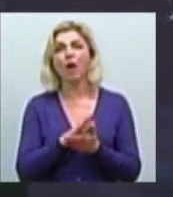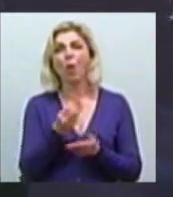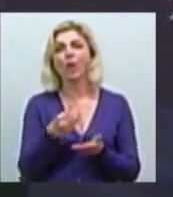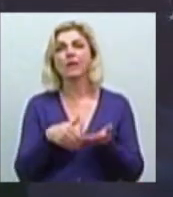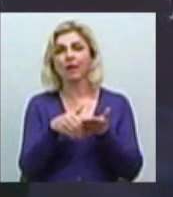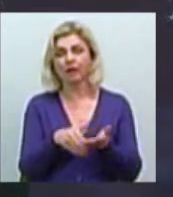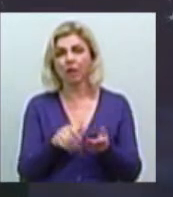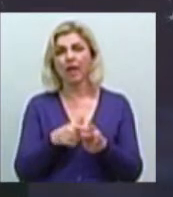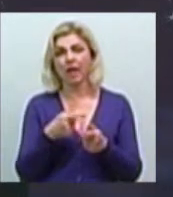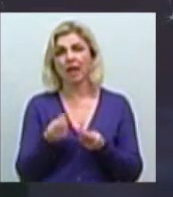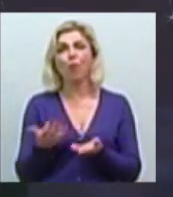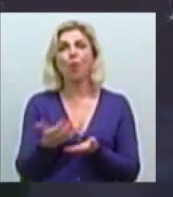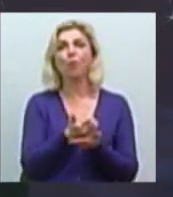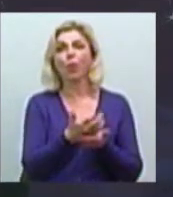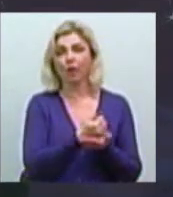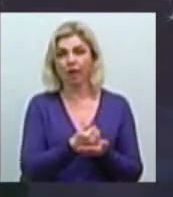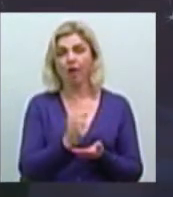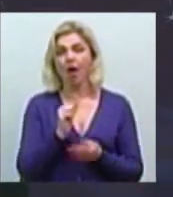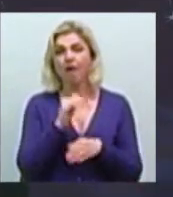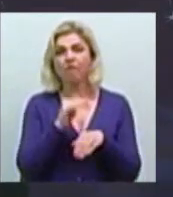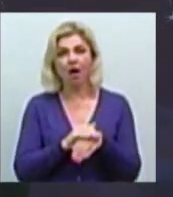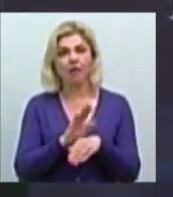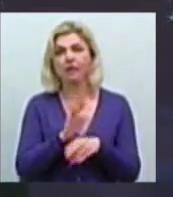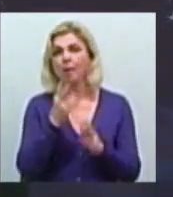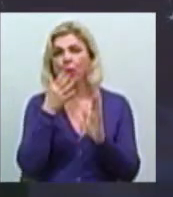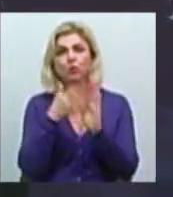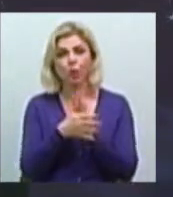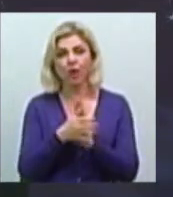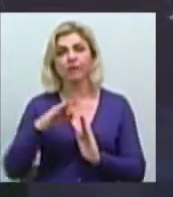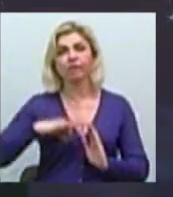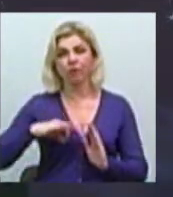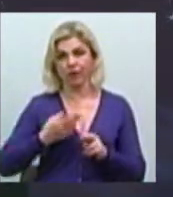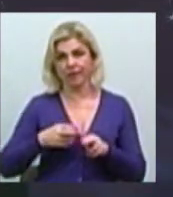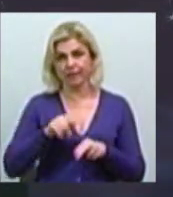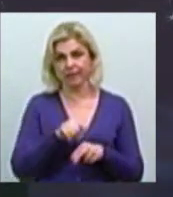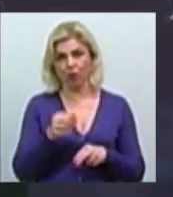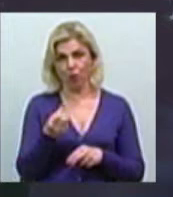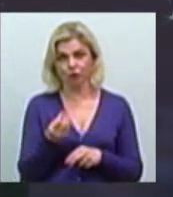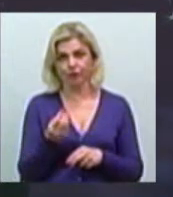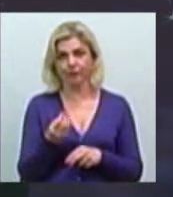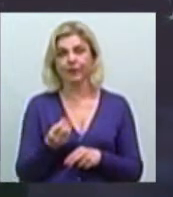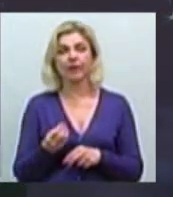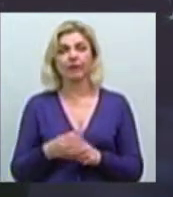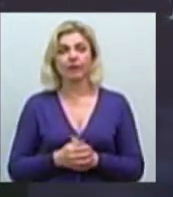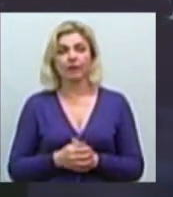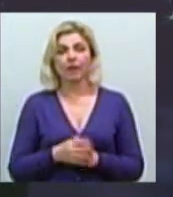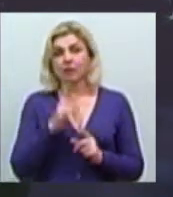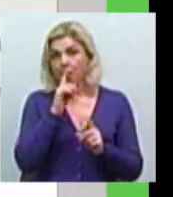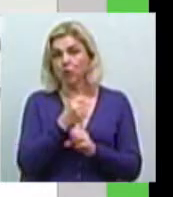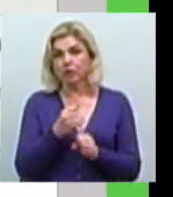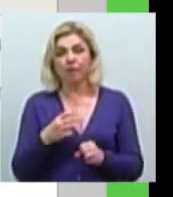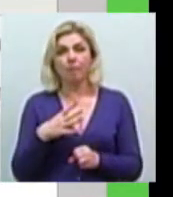так званих поборів, а фактом непрозорості використання цих коштів. Тобто неможливо